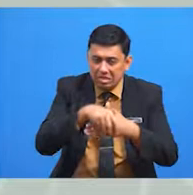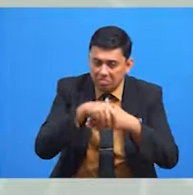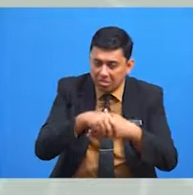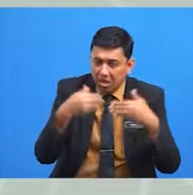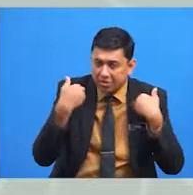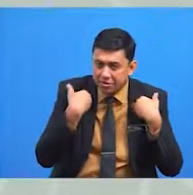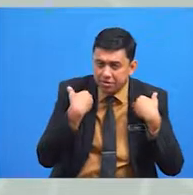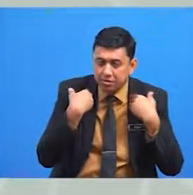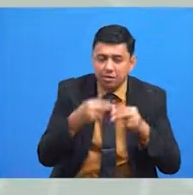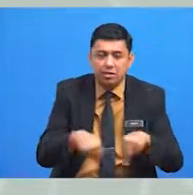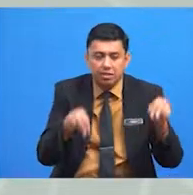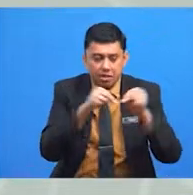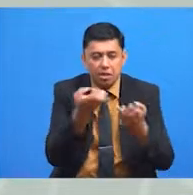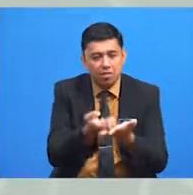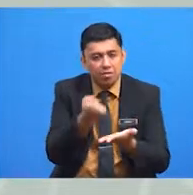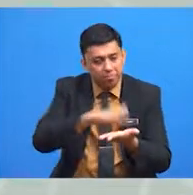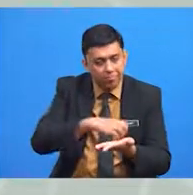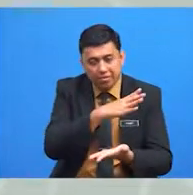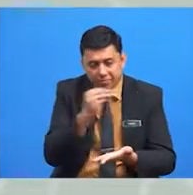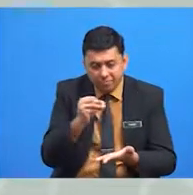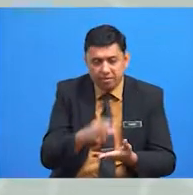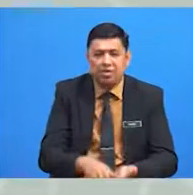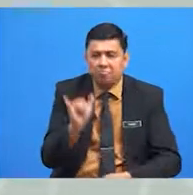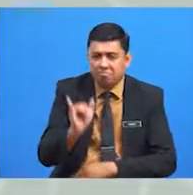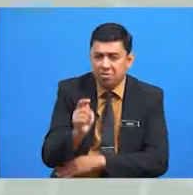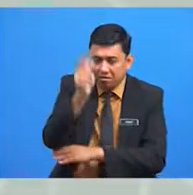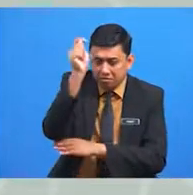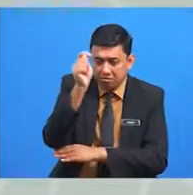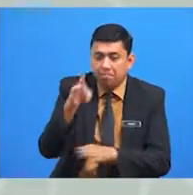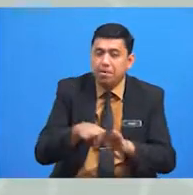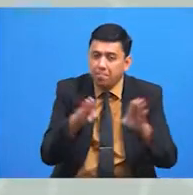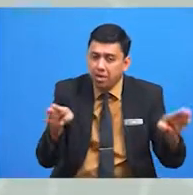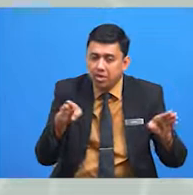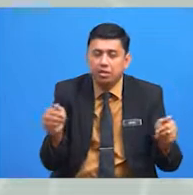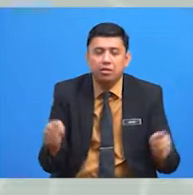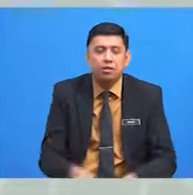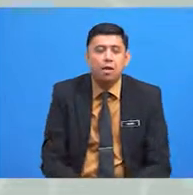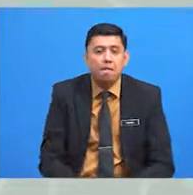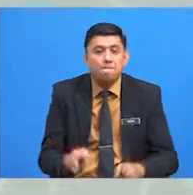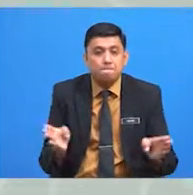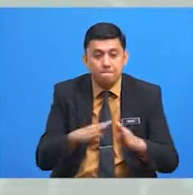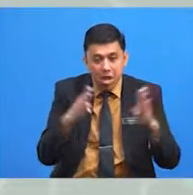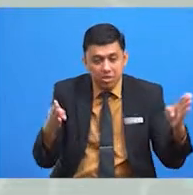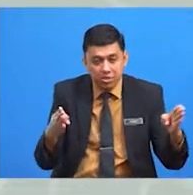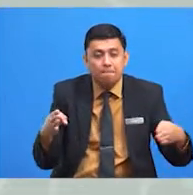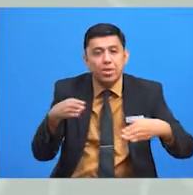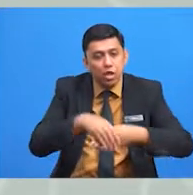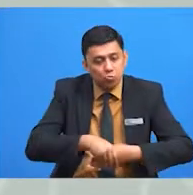mempunyai nilai ekonomi dan status yang tinggi berbanding dengan bahasa Melayu.